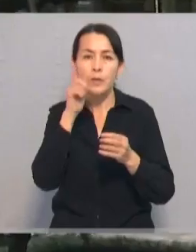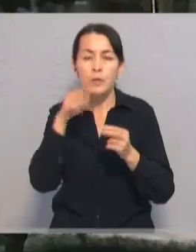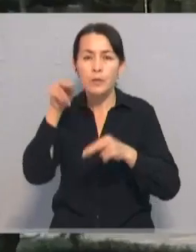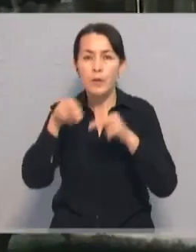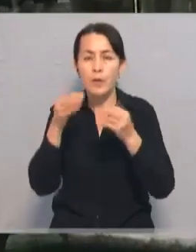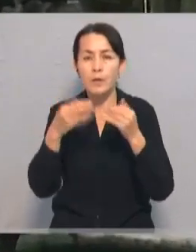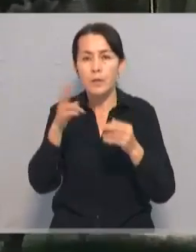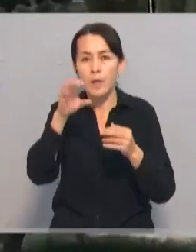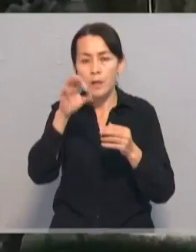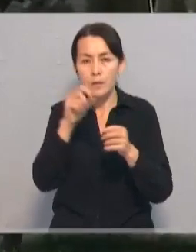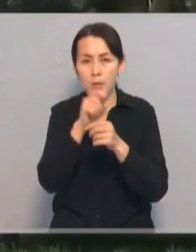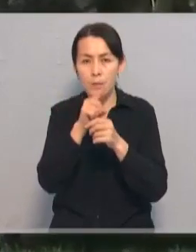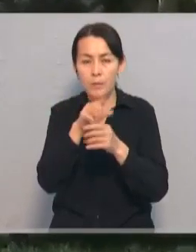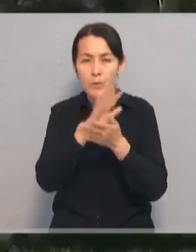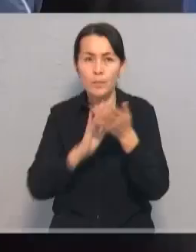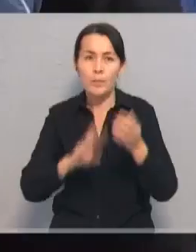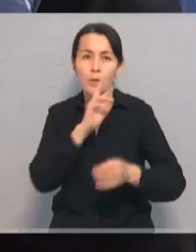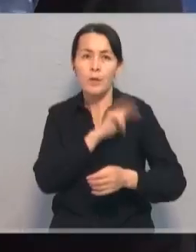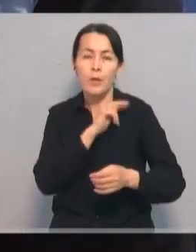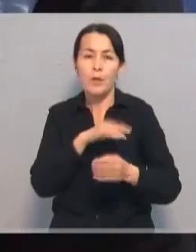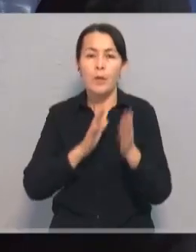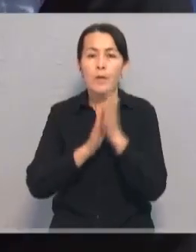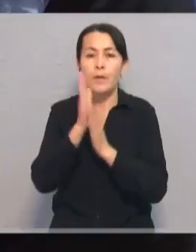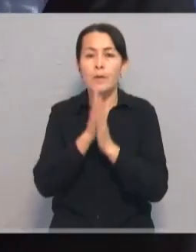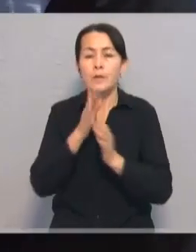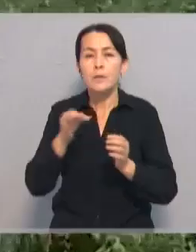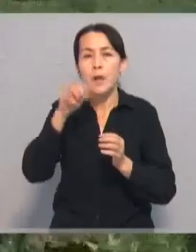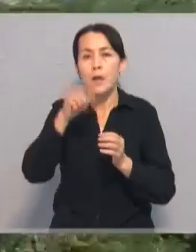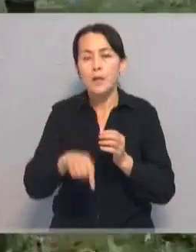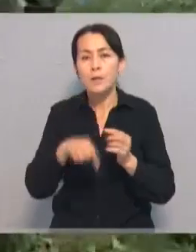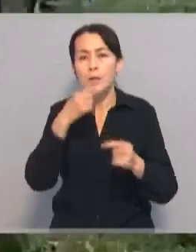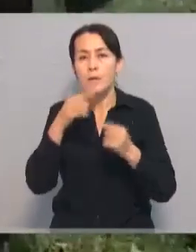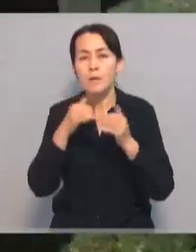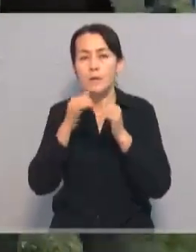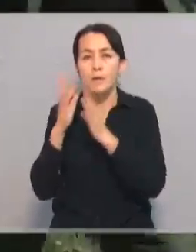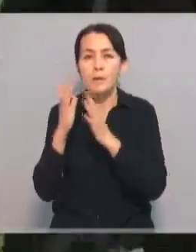насаждений поручил продолжить работу по озеленению территории и формирование лесных массивов